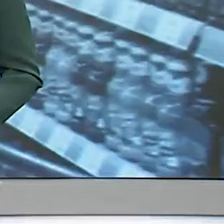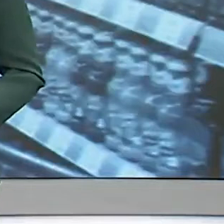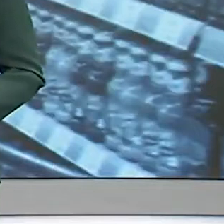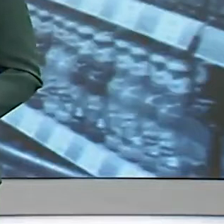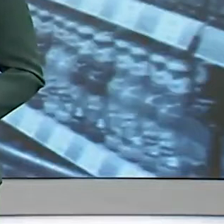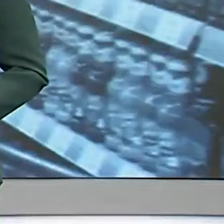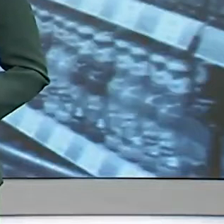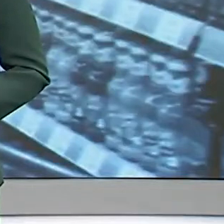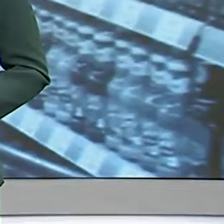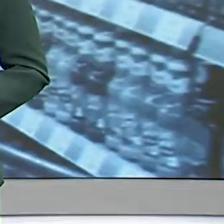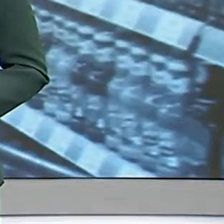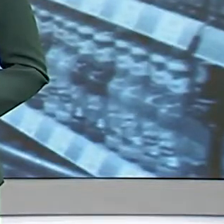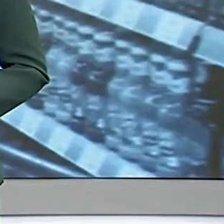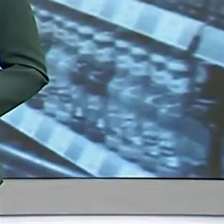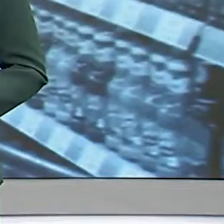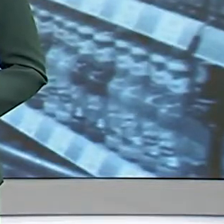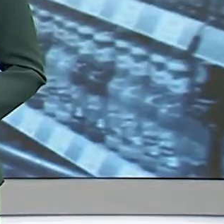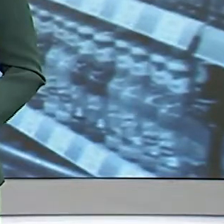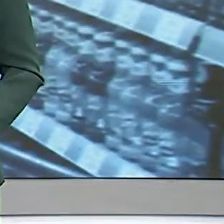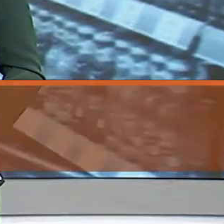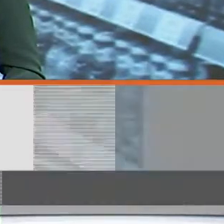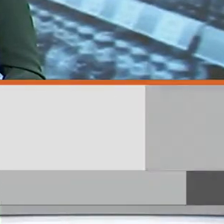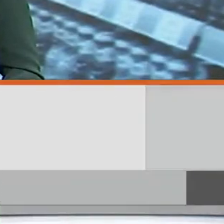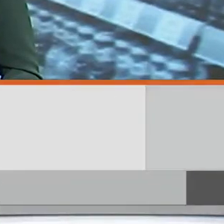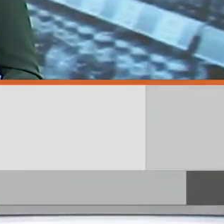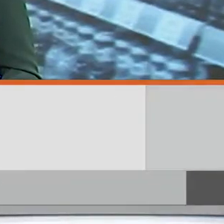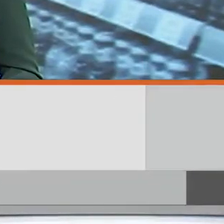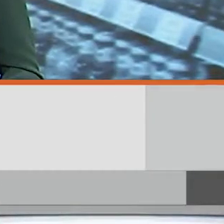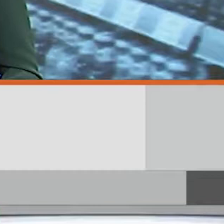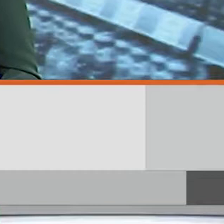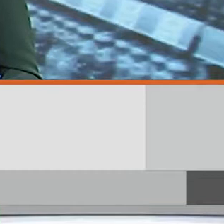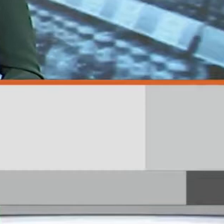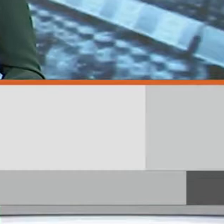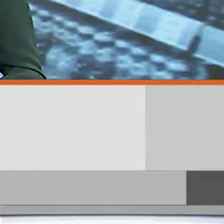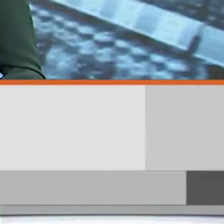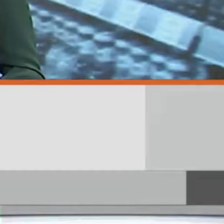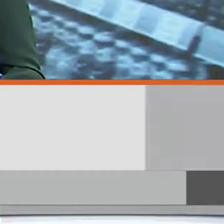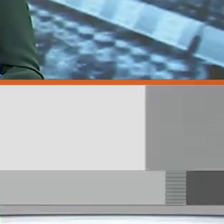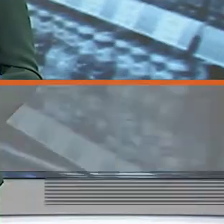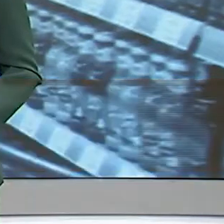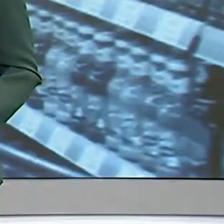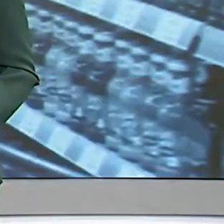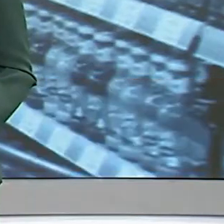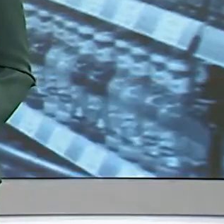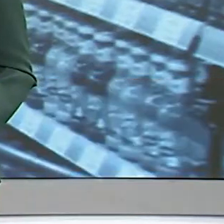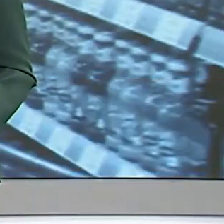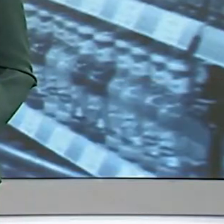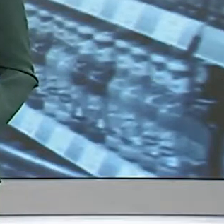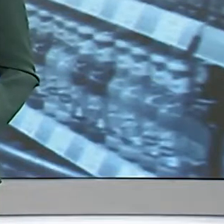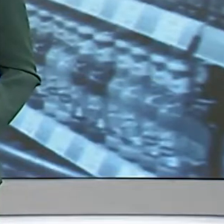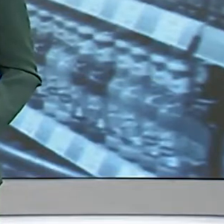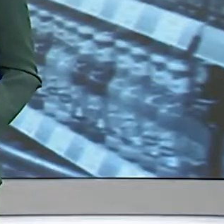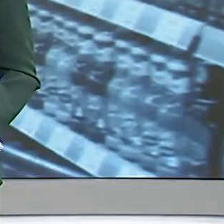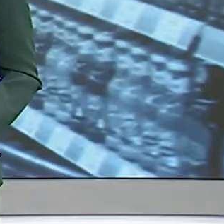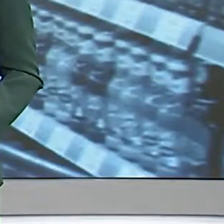ขอจบไปแล้วในเบื้องต้นสำหรับคนละครึ่งเฟส2ที่ลงทะเบียนครบ 5ล้านสิบนะคะนับเป็นเมื่อศการรัฐที่ได้รับความสนใจอย่างมากจากกระแสที่